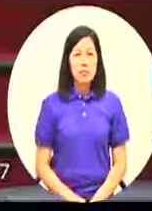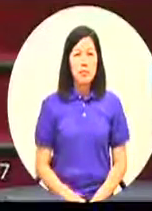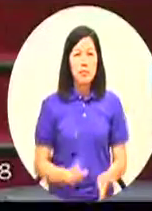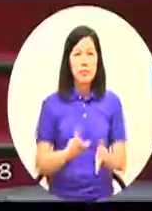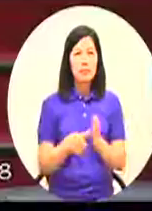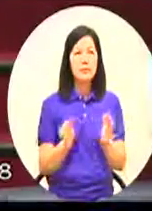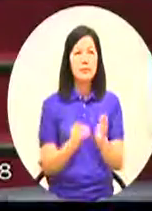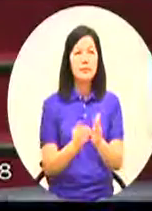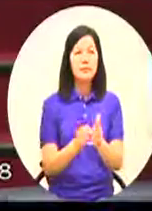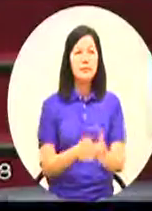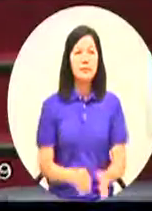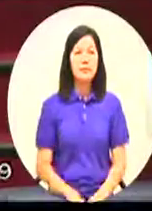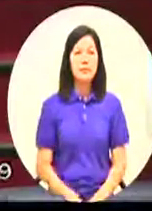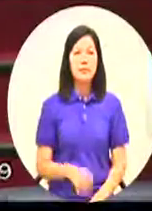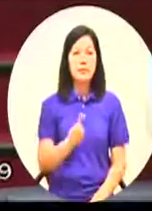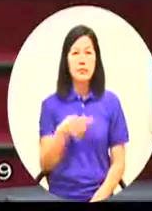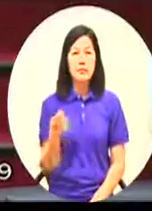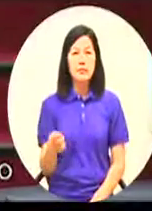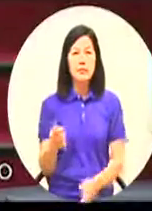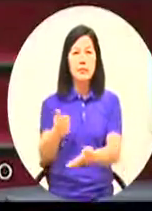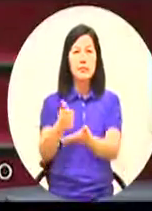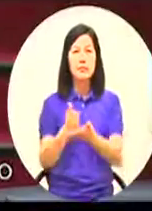到了哈，接下来请。